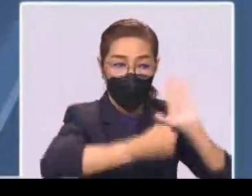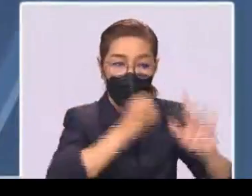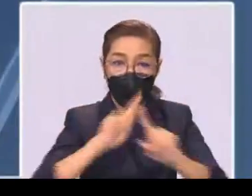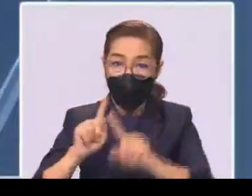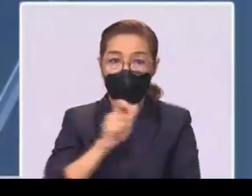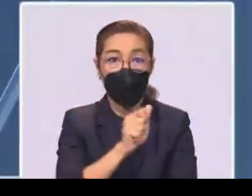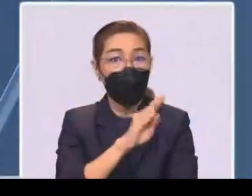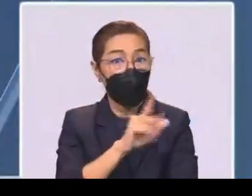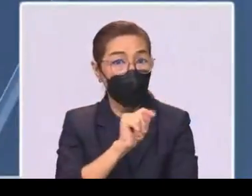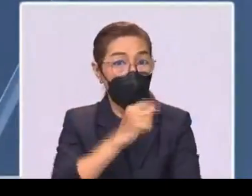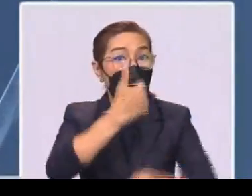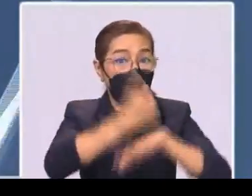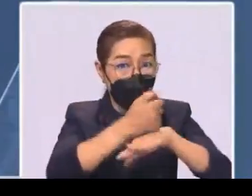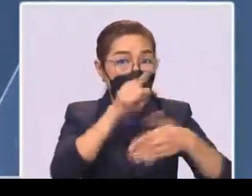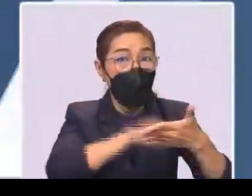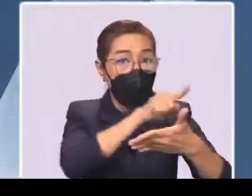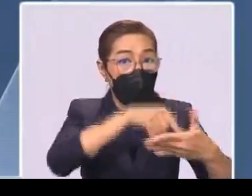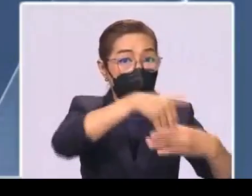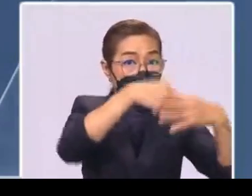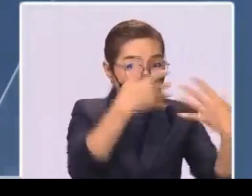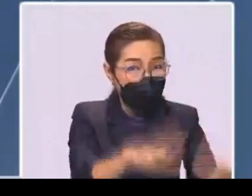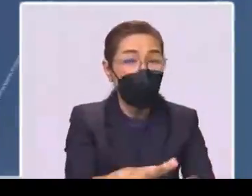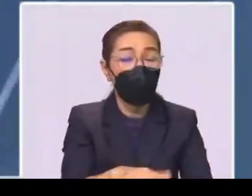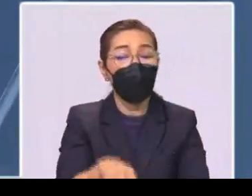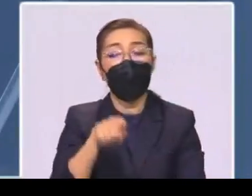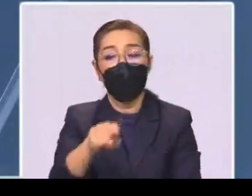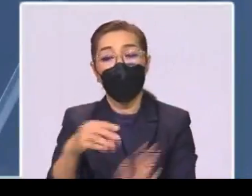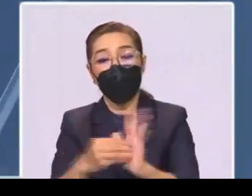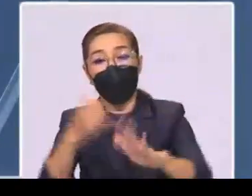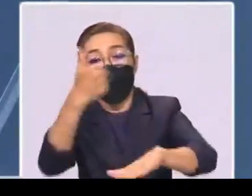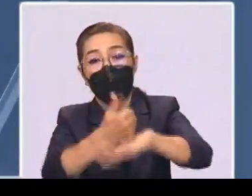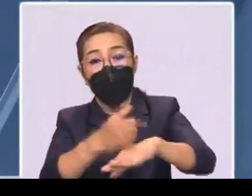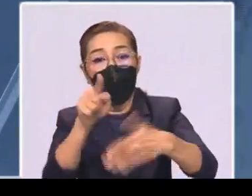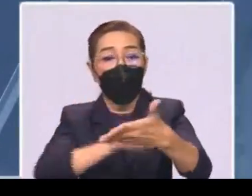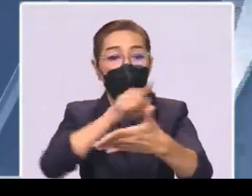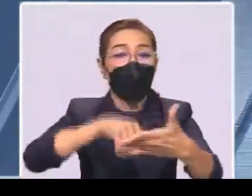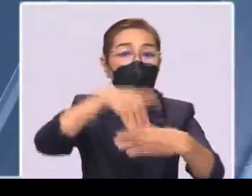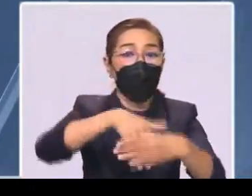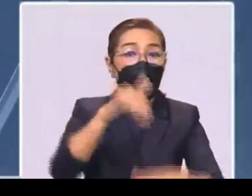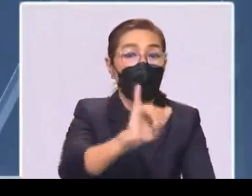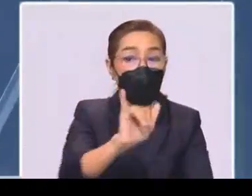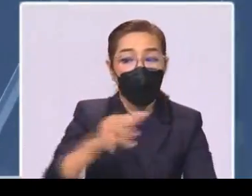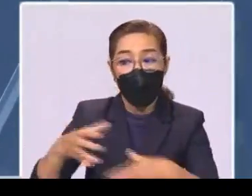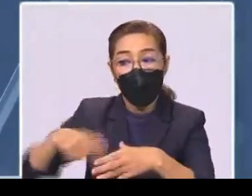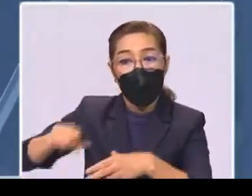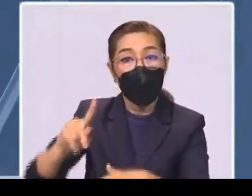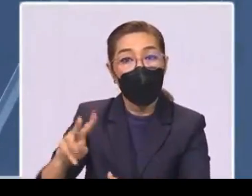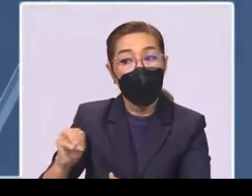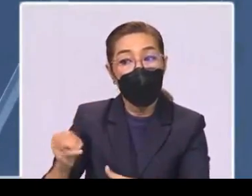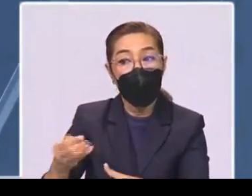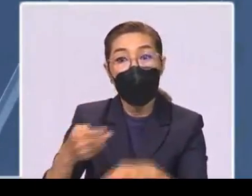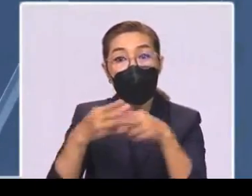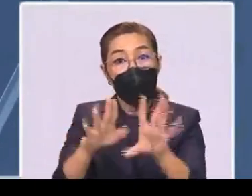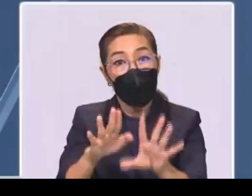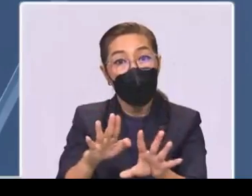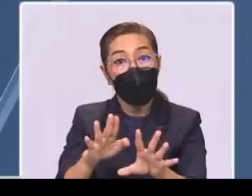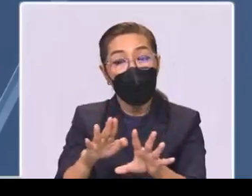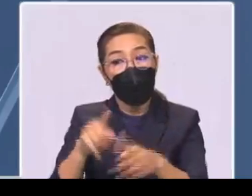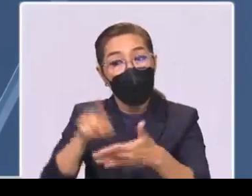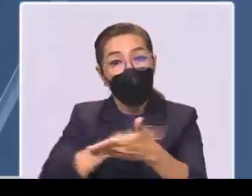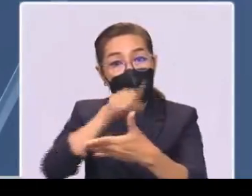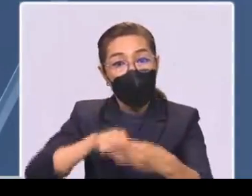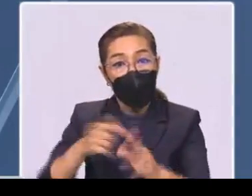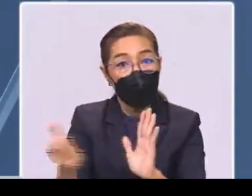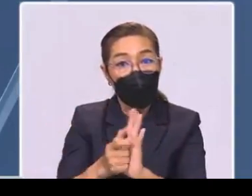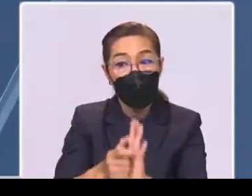มครับจะเหลือแต่ผู้ว่ากทมครมจะไม่กำหนดวันเลือกตั้งผู้ว่ากทมหรอกหรืออ่าก็คงจะทน